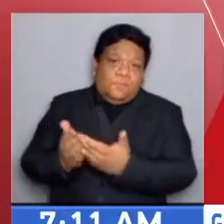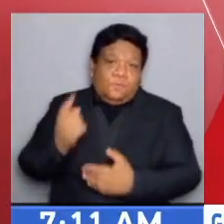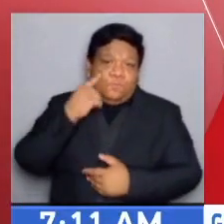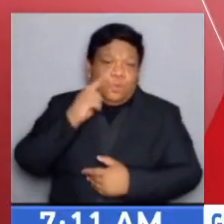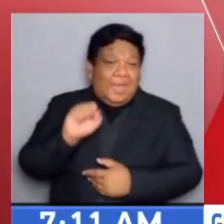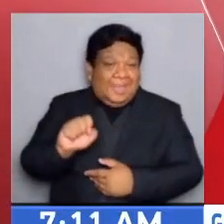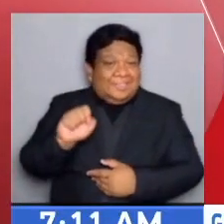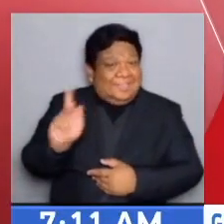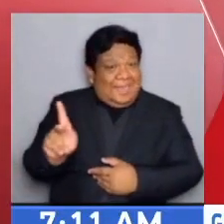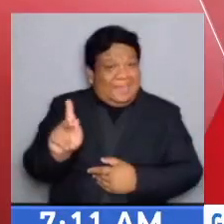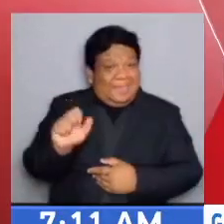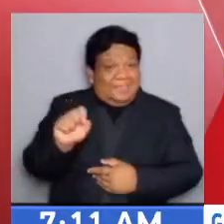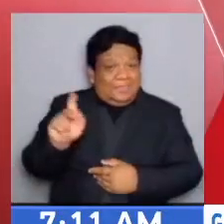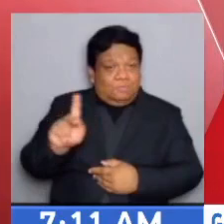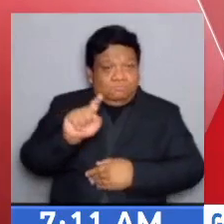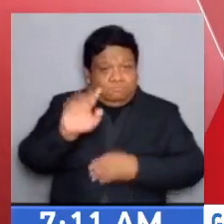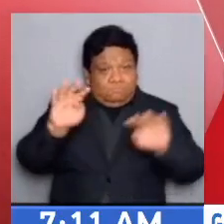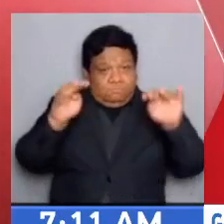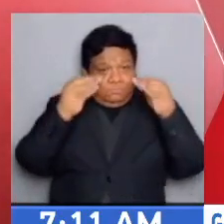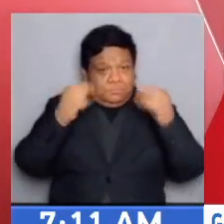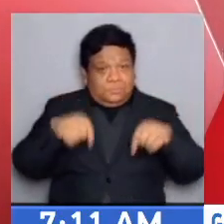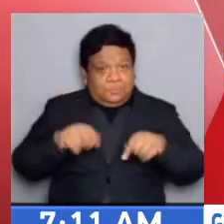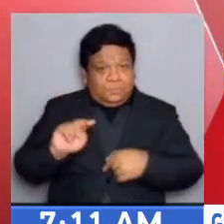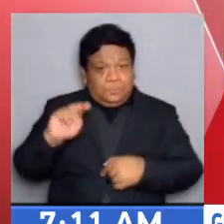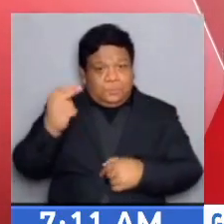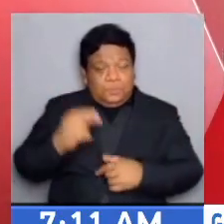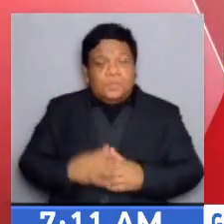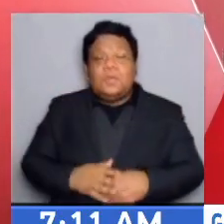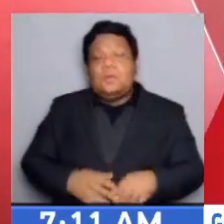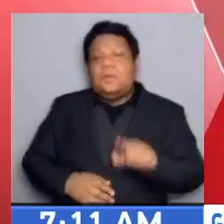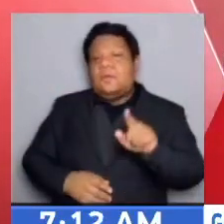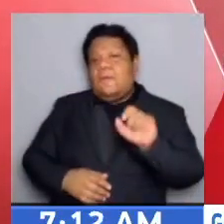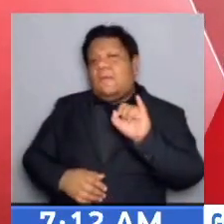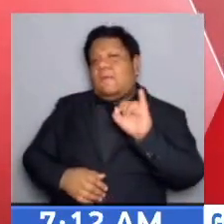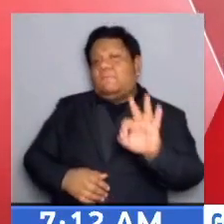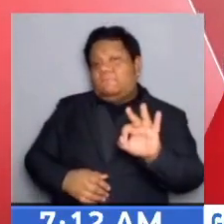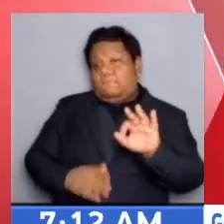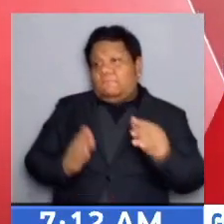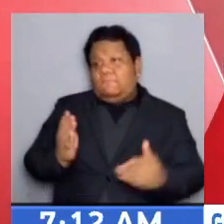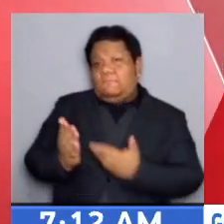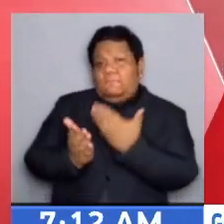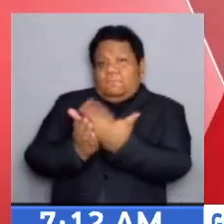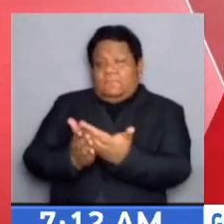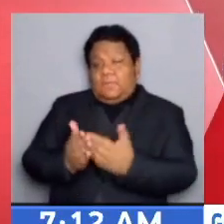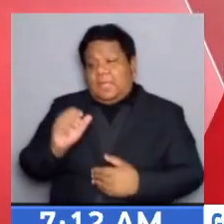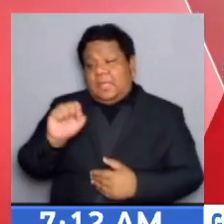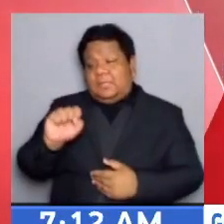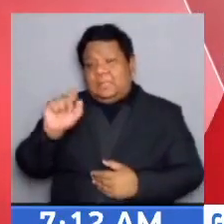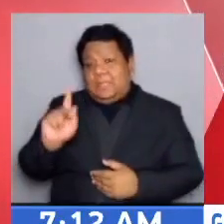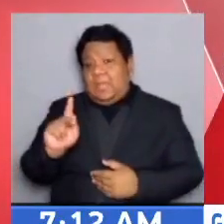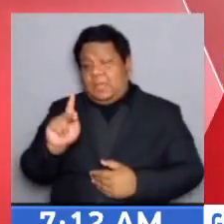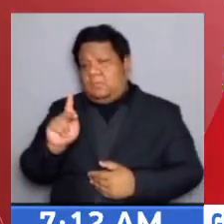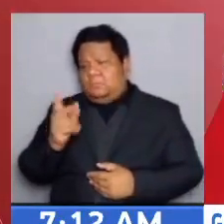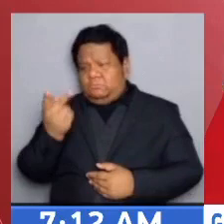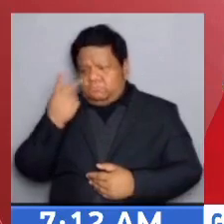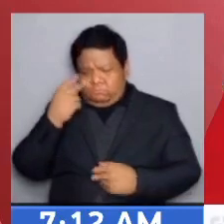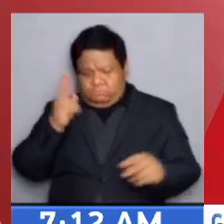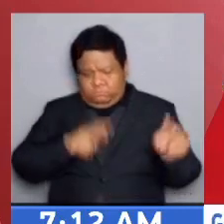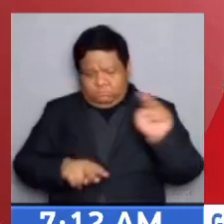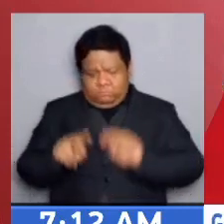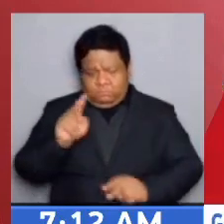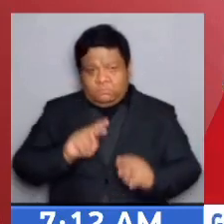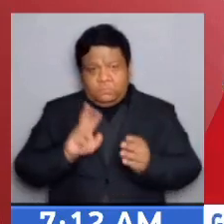nanonood, nakatutok dito sa unang irit, na kapag po kayo sa aming base sa aming record, sa ating voters registration record, ay